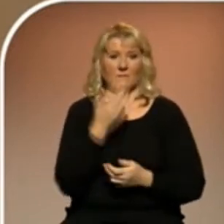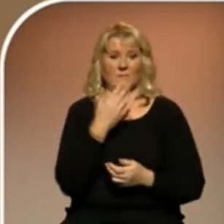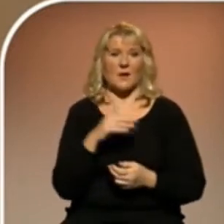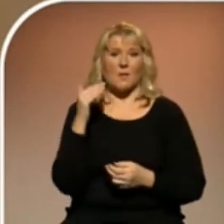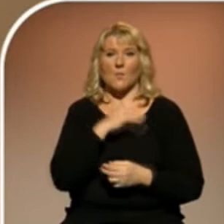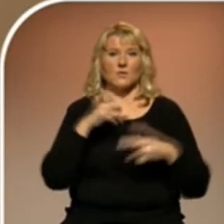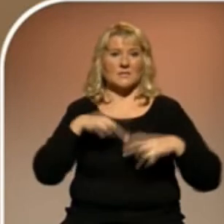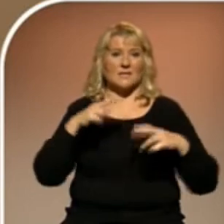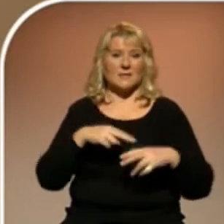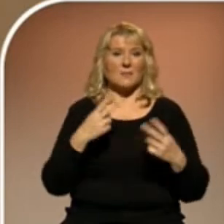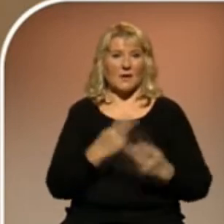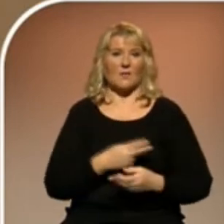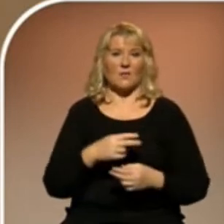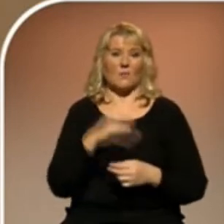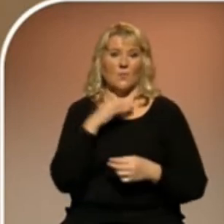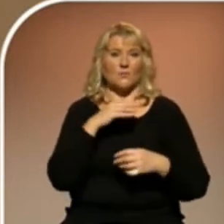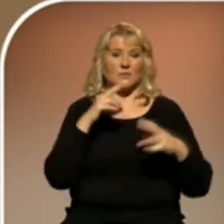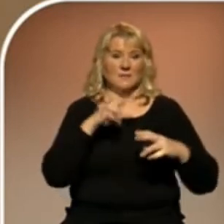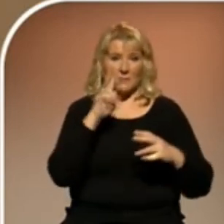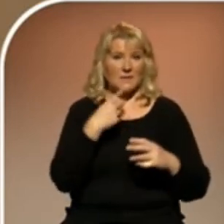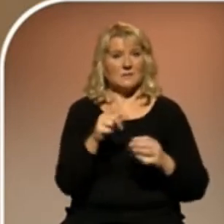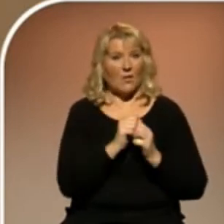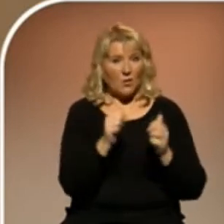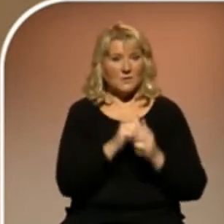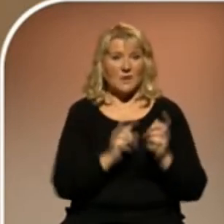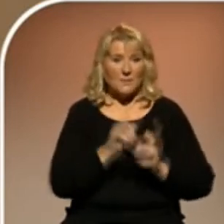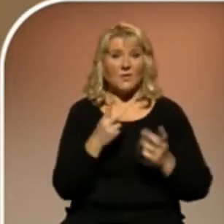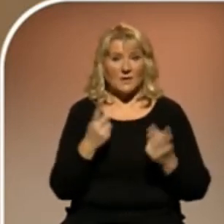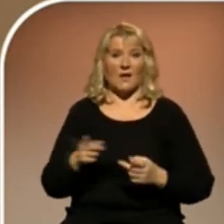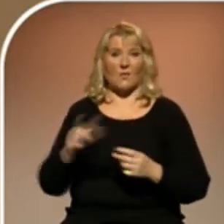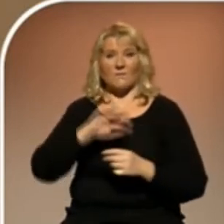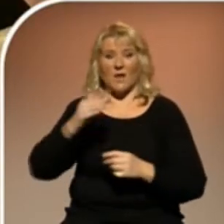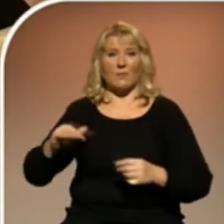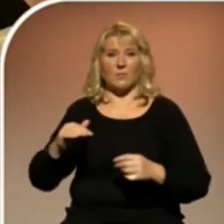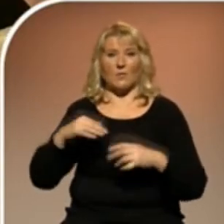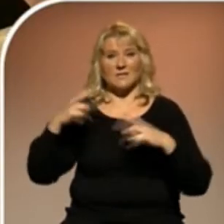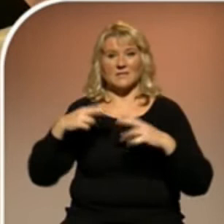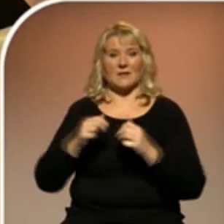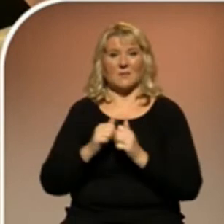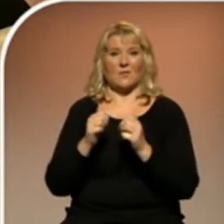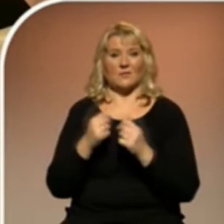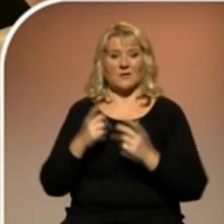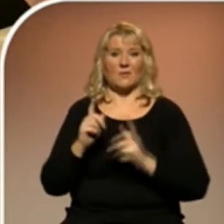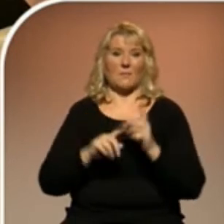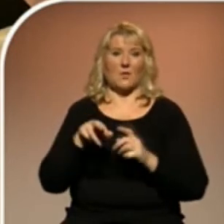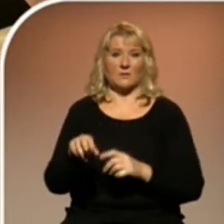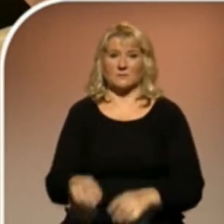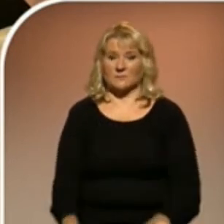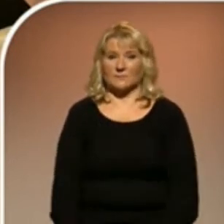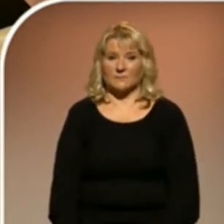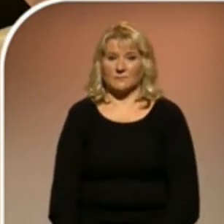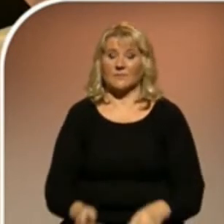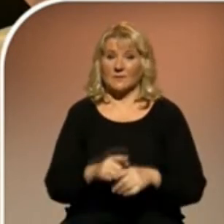mužem, že jste se neznali, tak jste začali spolu komunikovat a chodit na procházky. Ano, skoro by se to tak dalo říct. Já musím prozradit, že vy jste mi v